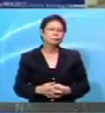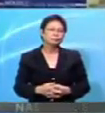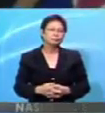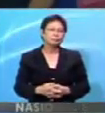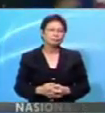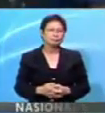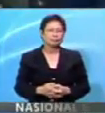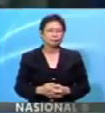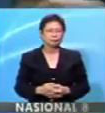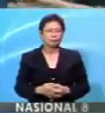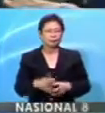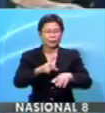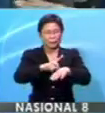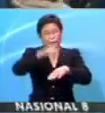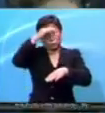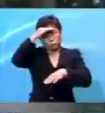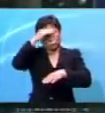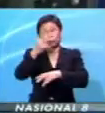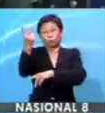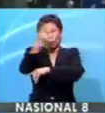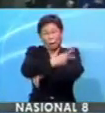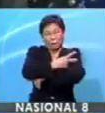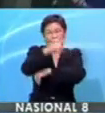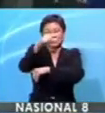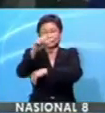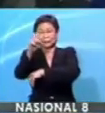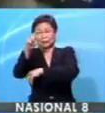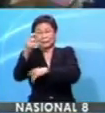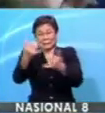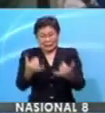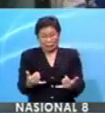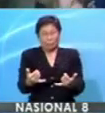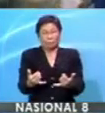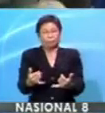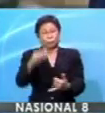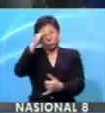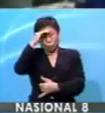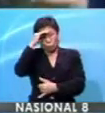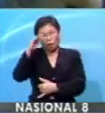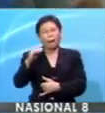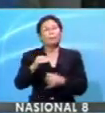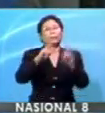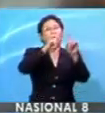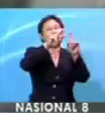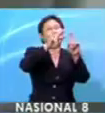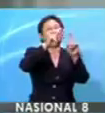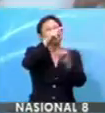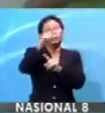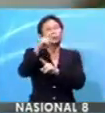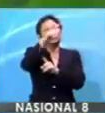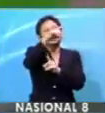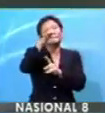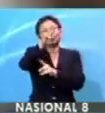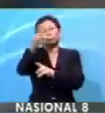April di Johor masuk dua hari pelaksanaan Cukai barangan dan perkhidmatan GST sebanyak 122 kesalahan